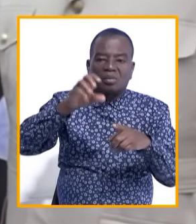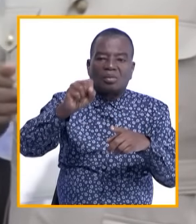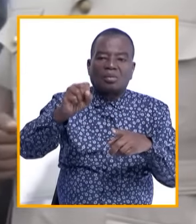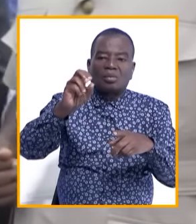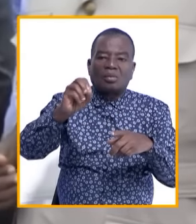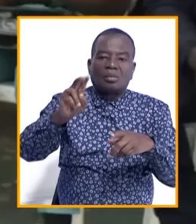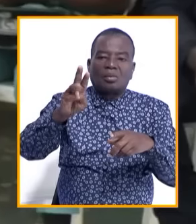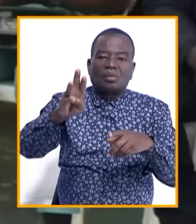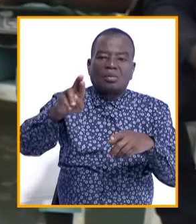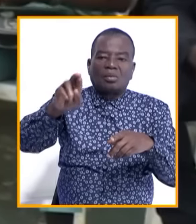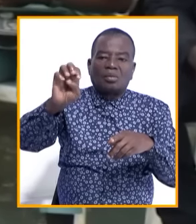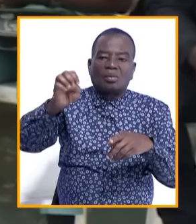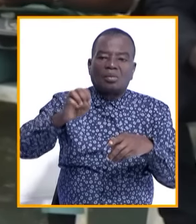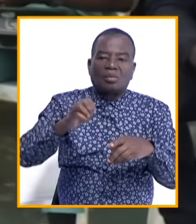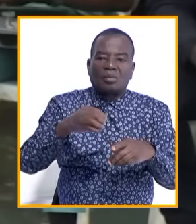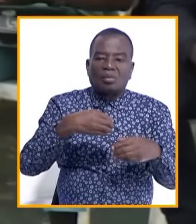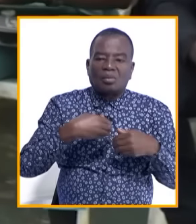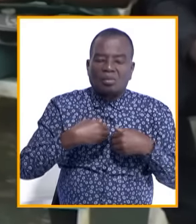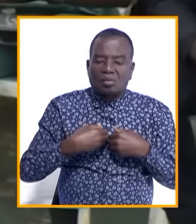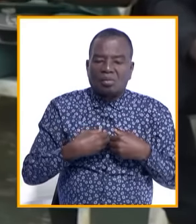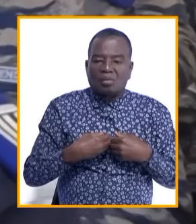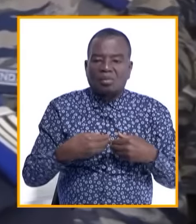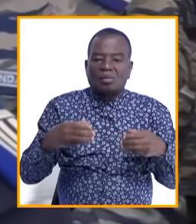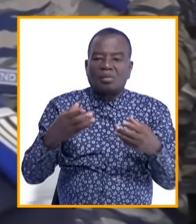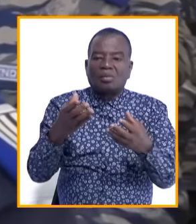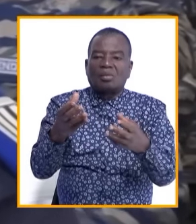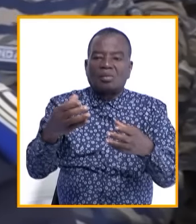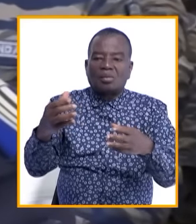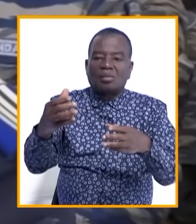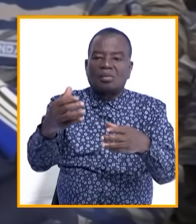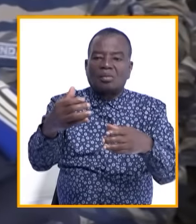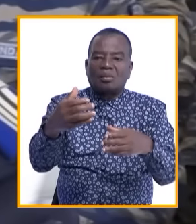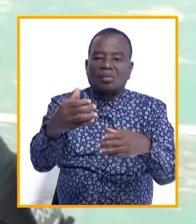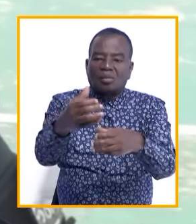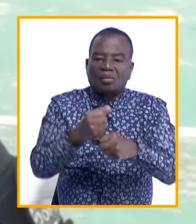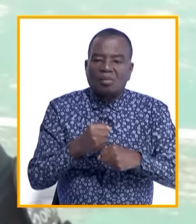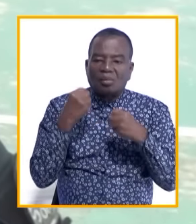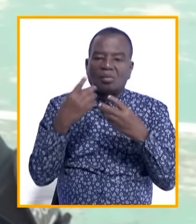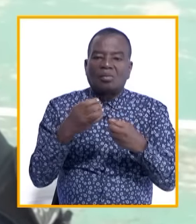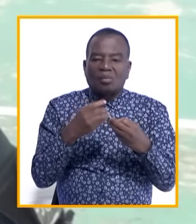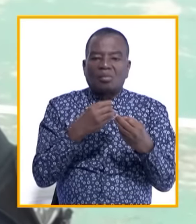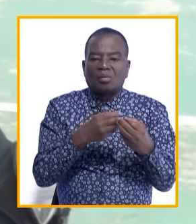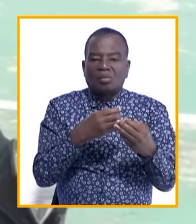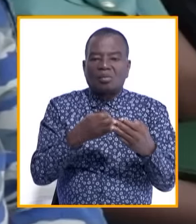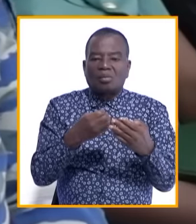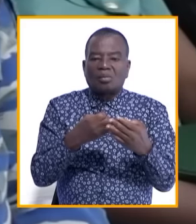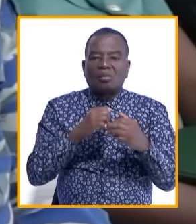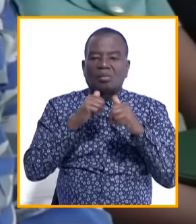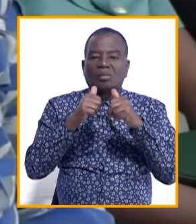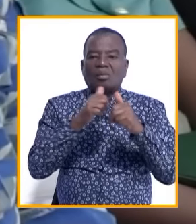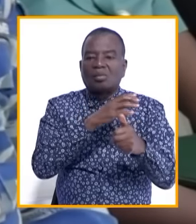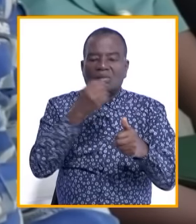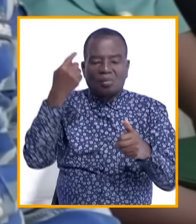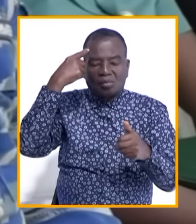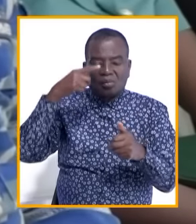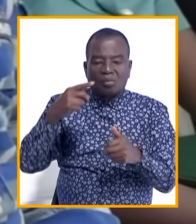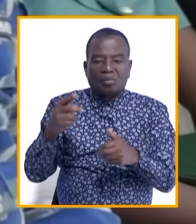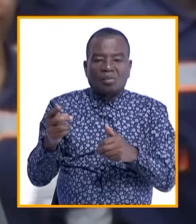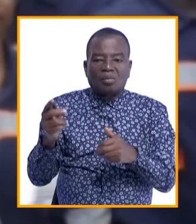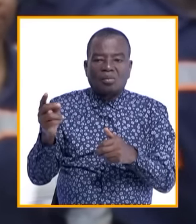vient d'être équipée par Côte d'Ivoire Énergie. Cette action vise à soutenir les efforts quotidiens de l'État contre